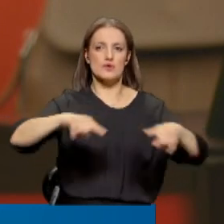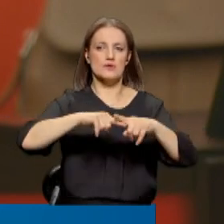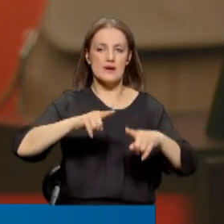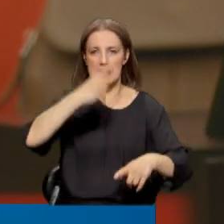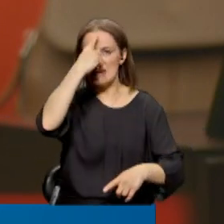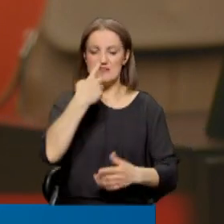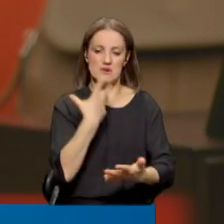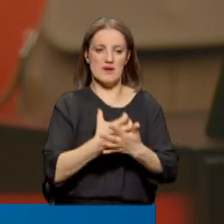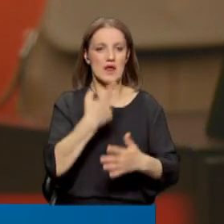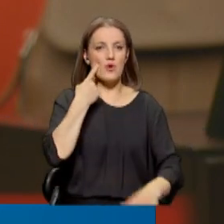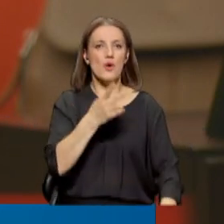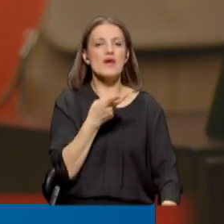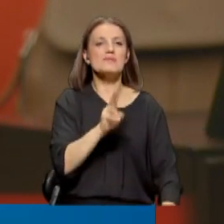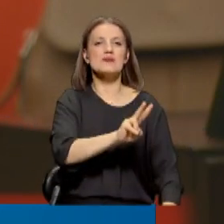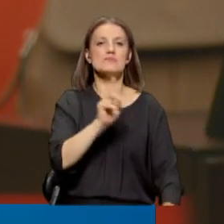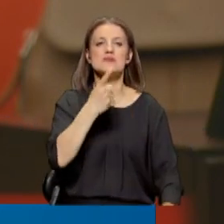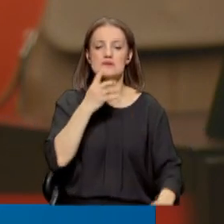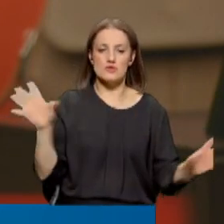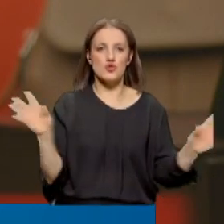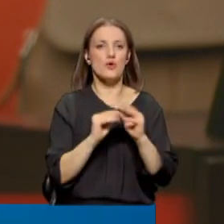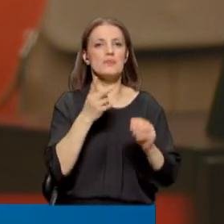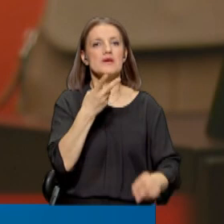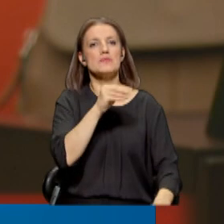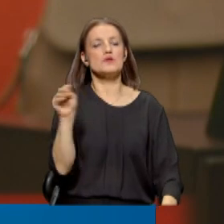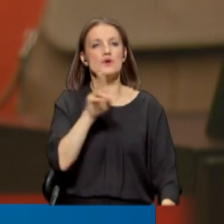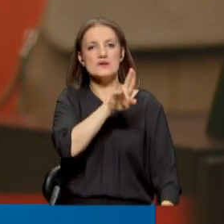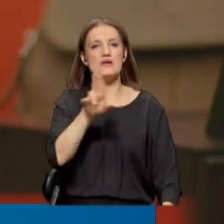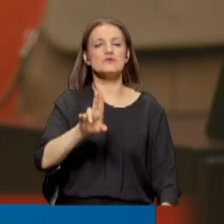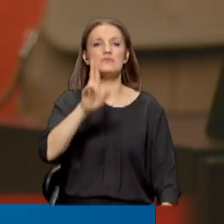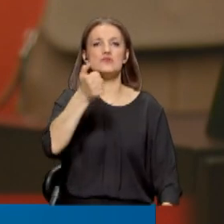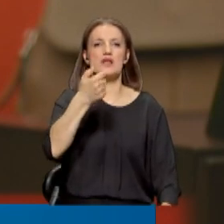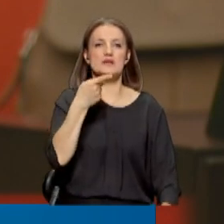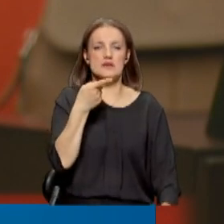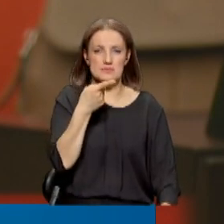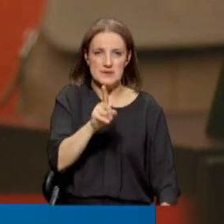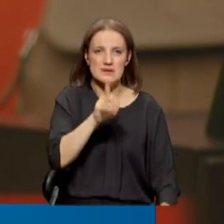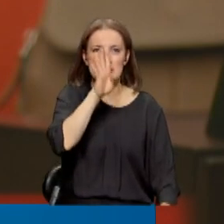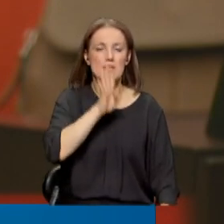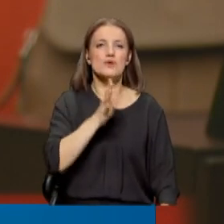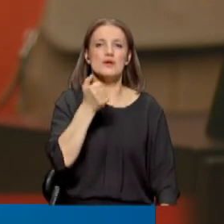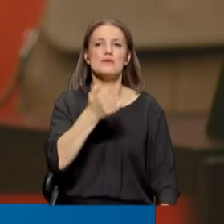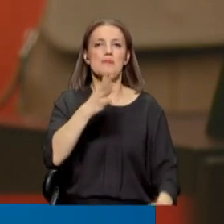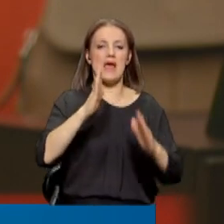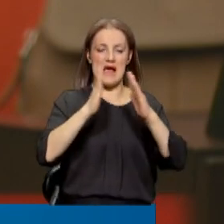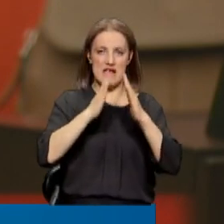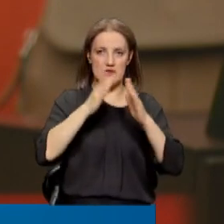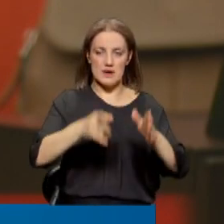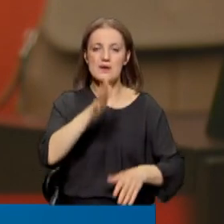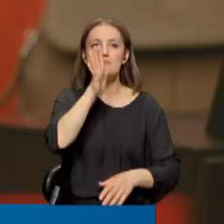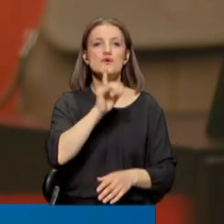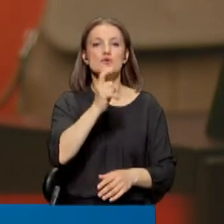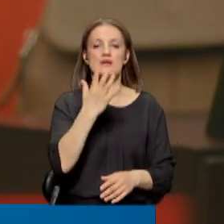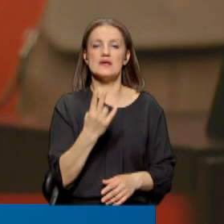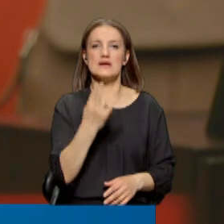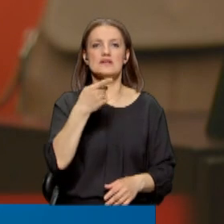verilerine göre 2021 yılında toplam 2 milyon 776 bin 461 mesken abonesinin,